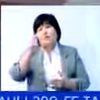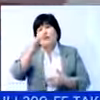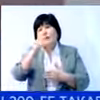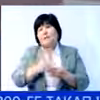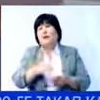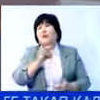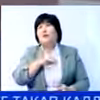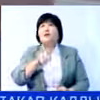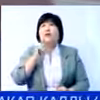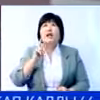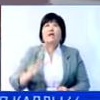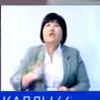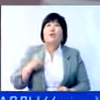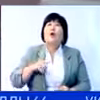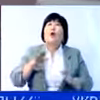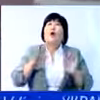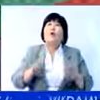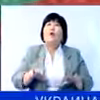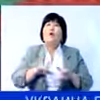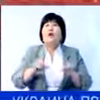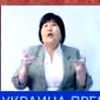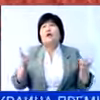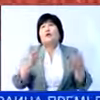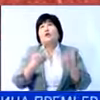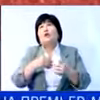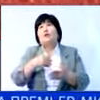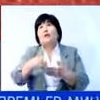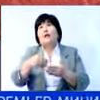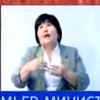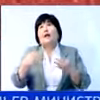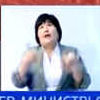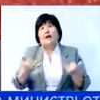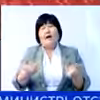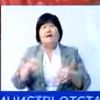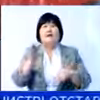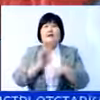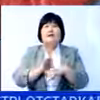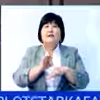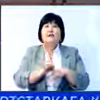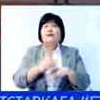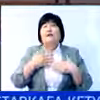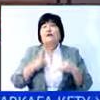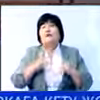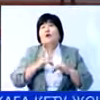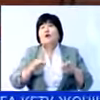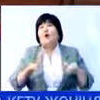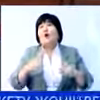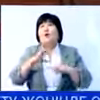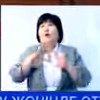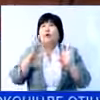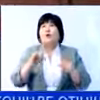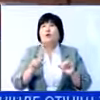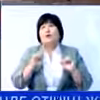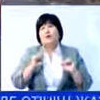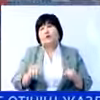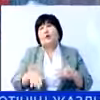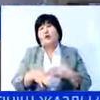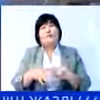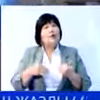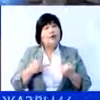игілігін көрген жас маман орталыққа қажетті құрал жабдықтар сатып алды. Қазір дертіне шипа іздеп келген тұрғындарға қолдан келгенше көмек